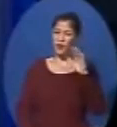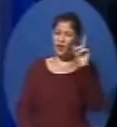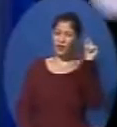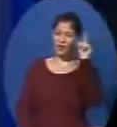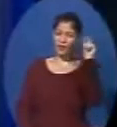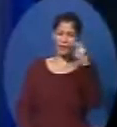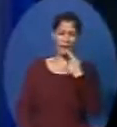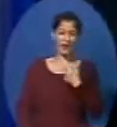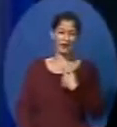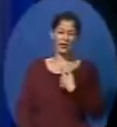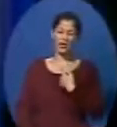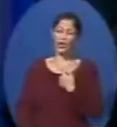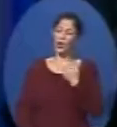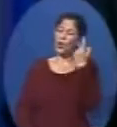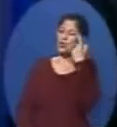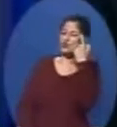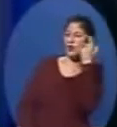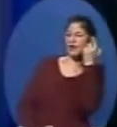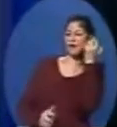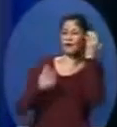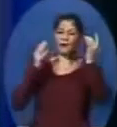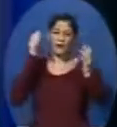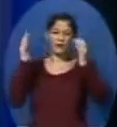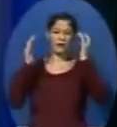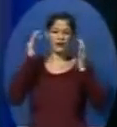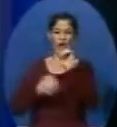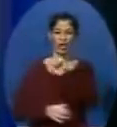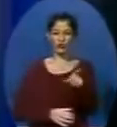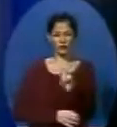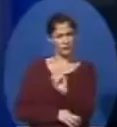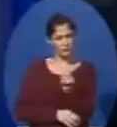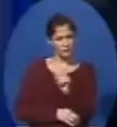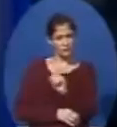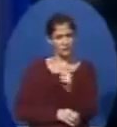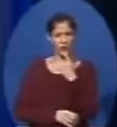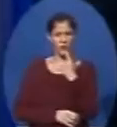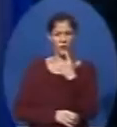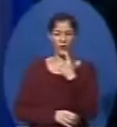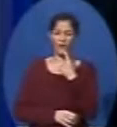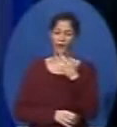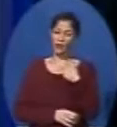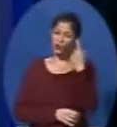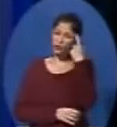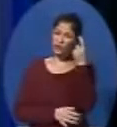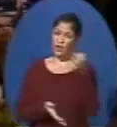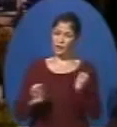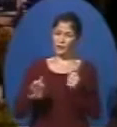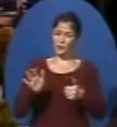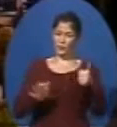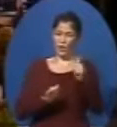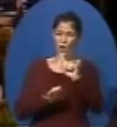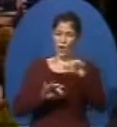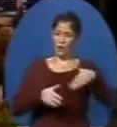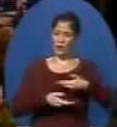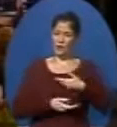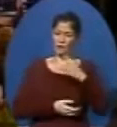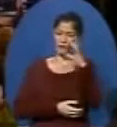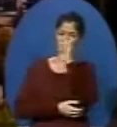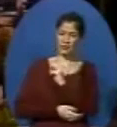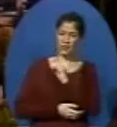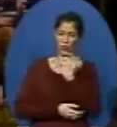מקבל החלטה על סמך אינטואיציה, לא, אלא אני מגיע למסקנה שזה כך וכך, והעליון לא קיבל חלק מן המסקנה. אני לא מסכים לניתוח